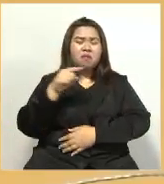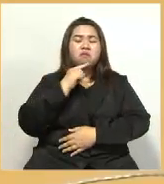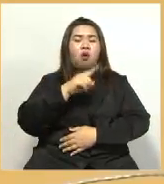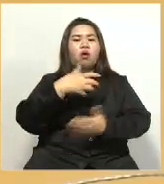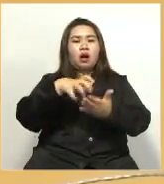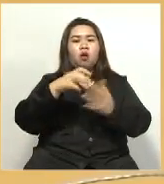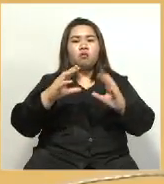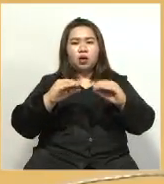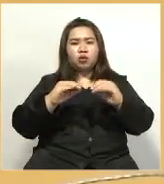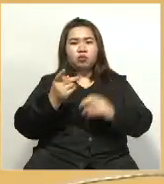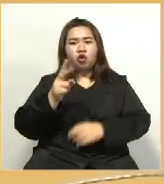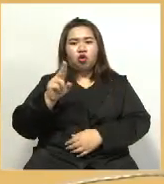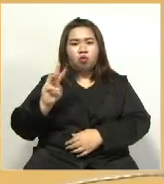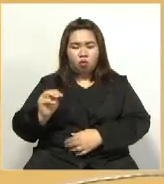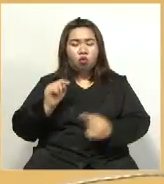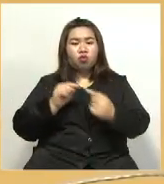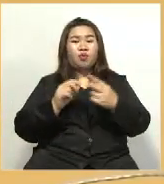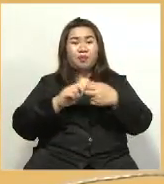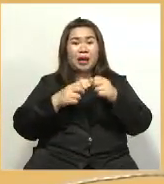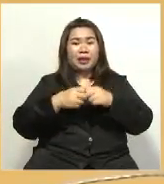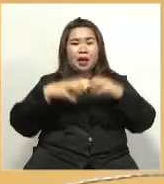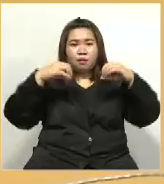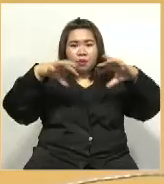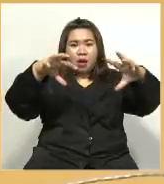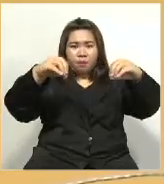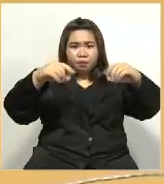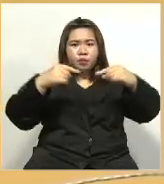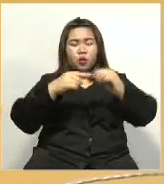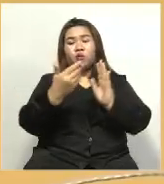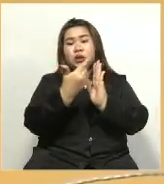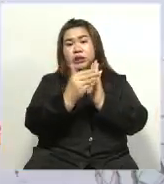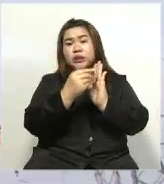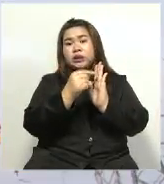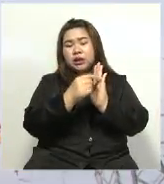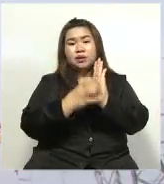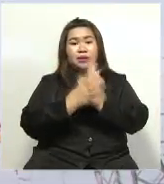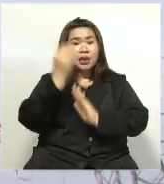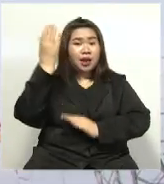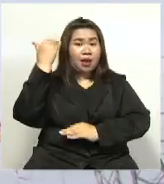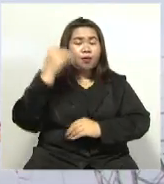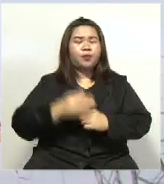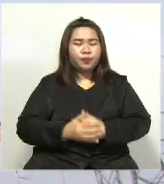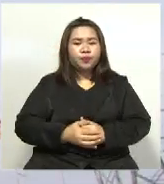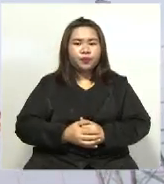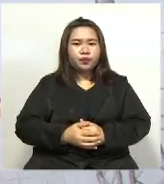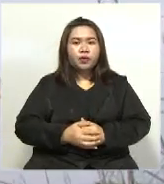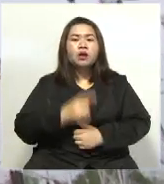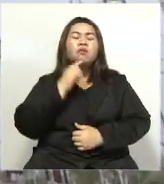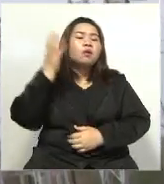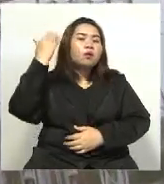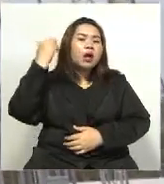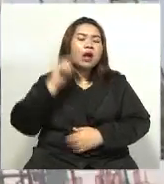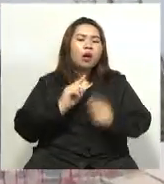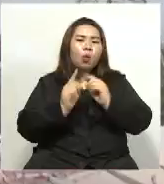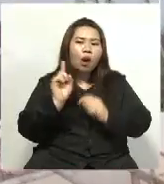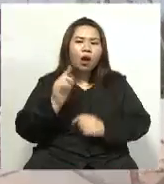านที่ประชุมคณะรัฐมนตรีนะครับเกี่ยวกับปัญหาไฟฟ้าดับในพื้นที่ภาคตะวันออกเฉียงเหนือช่วงสัปดาห์ที่ผ่านมานะครับโดยช่วงที่เกิดเห